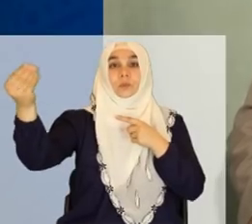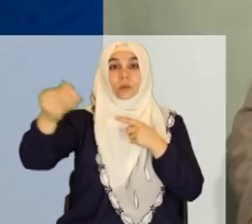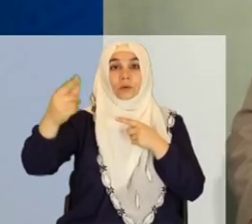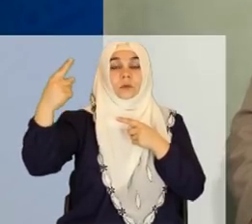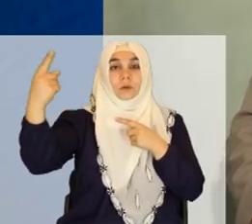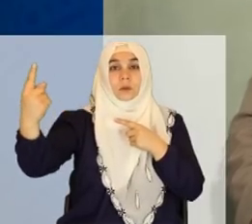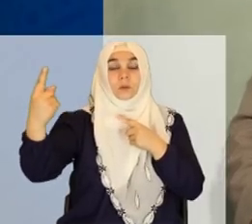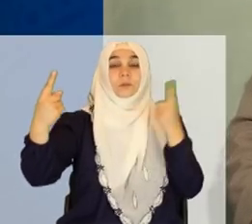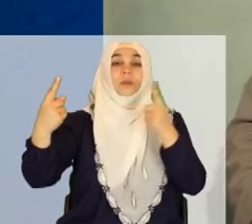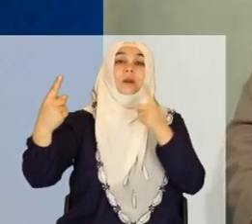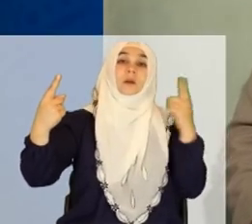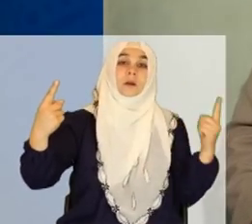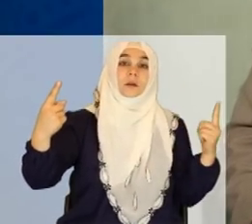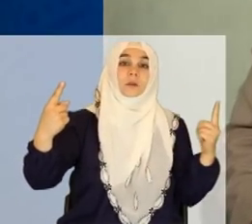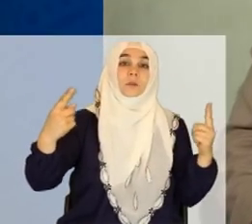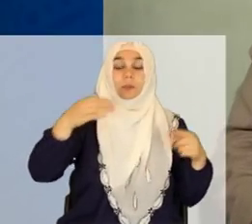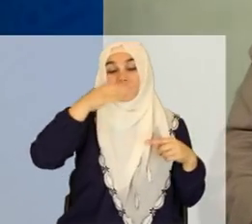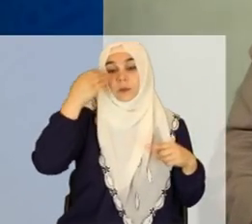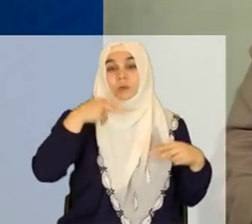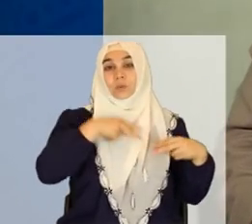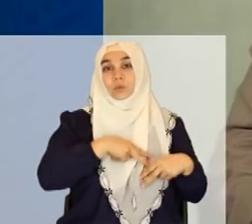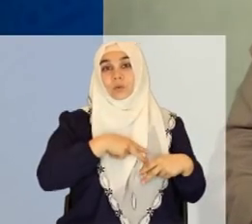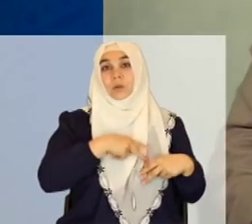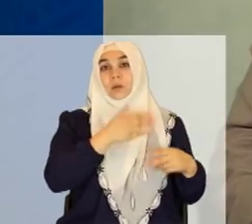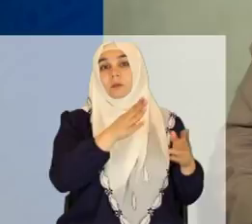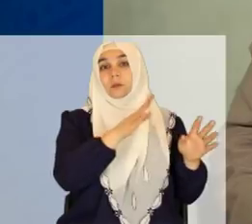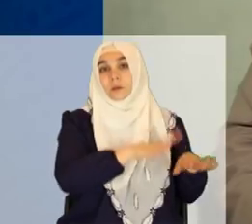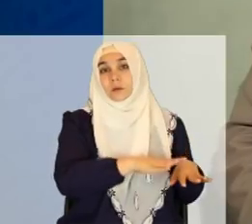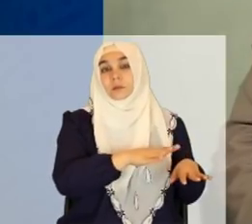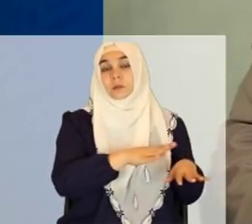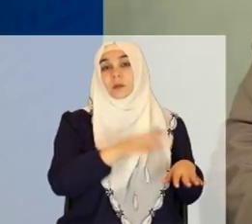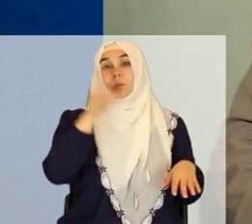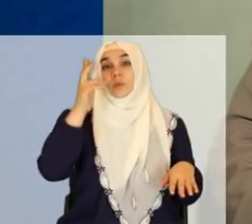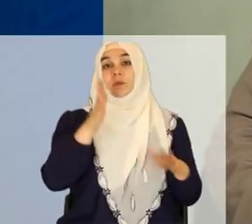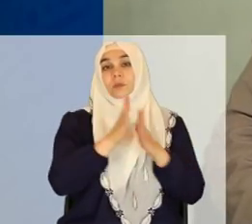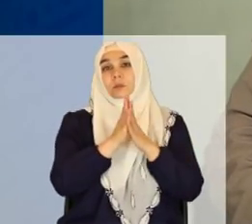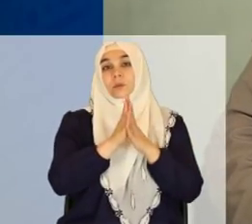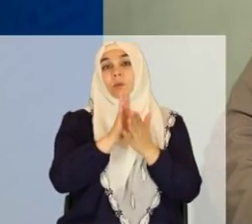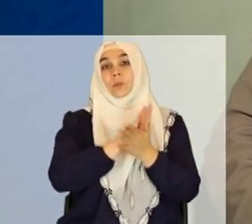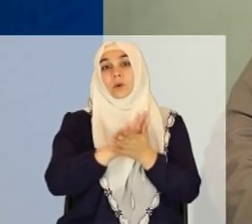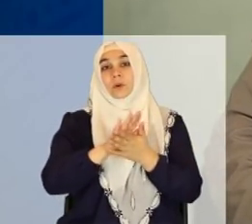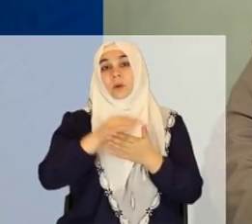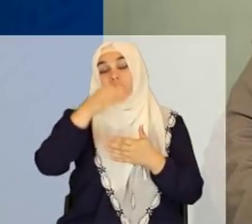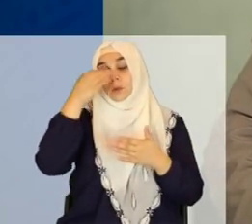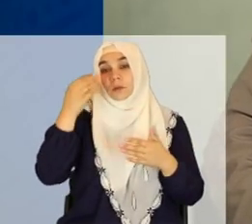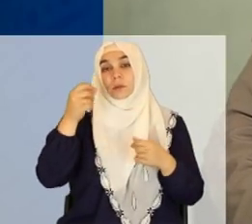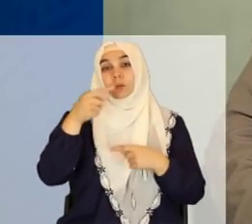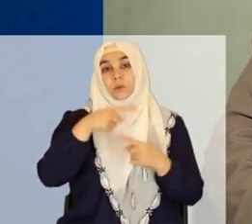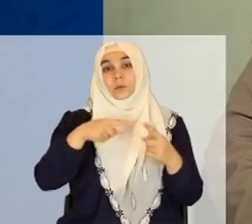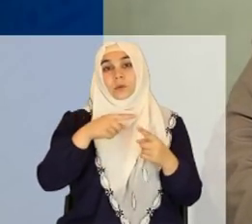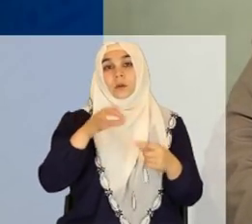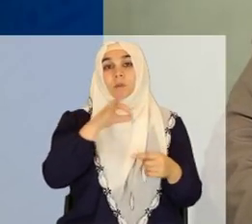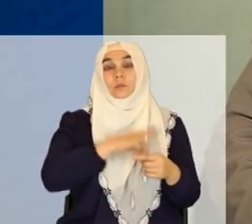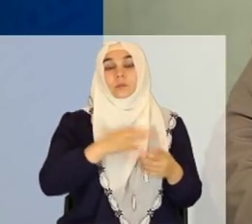adamda tursun, bir nüskası mehnet kılıyken adamda tursun, Allah'dan tilep halal pak mehnet kılıçsın,